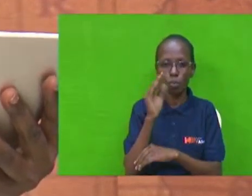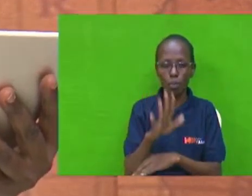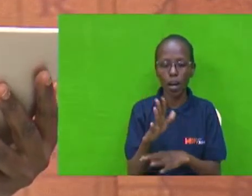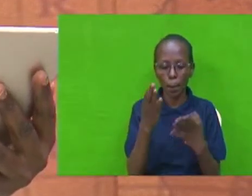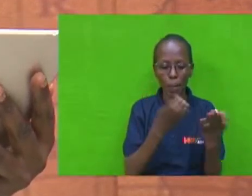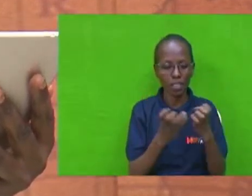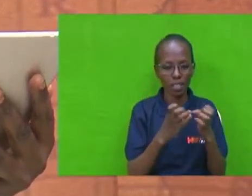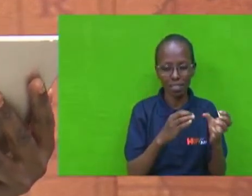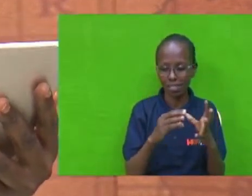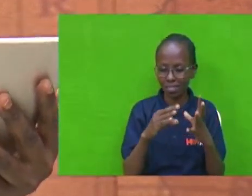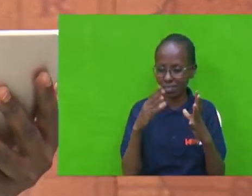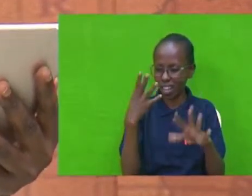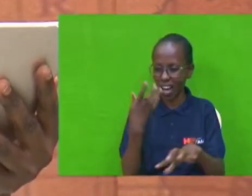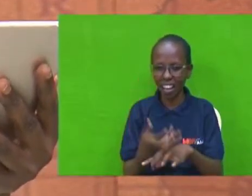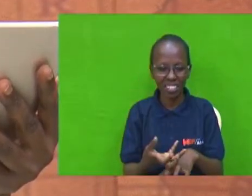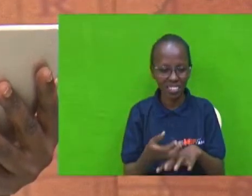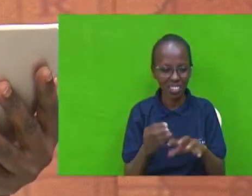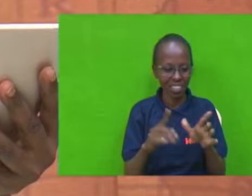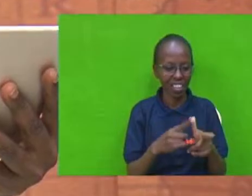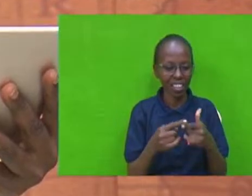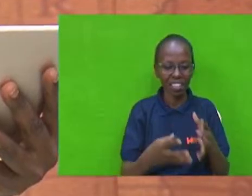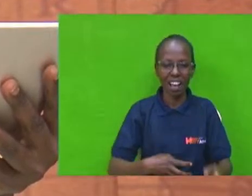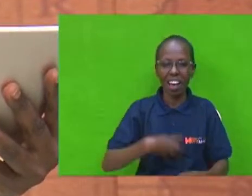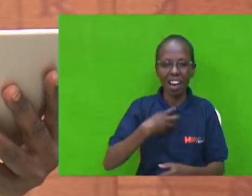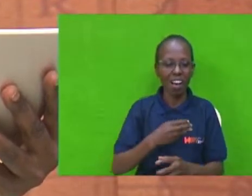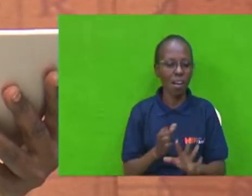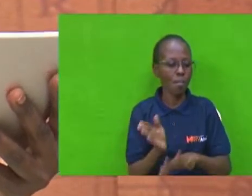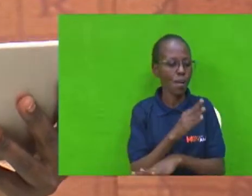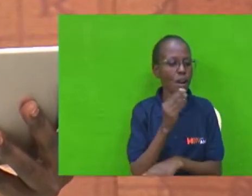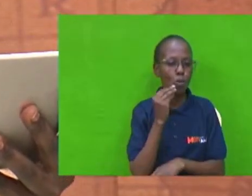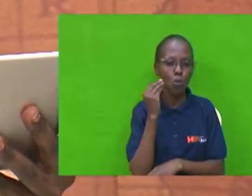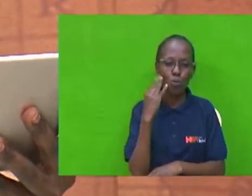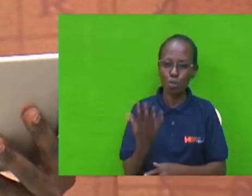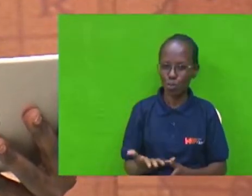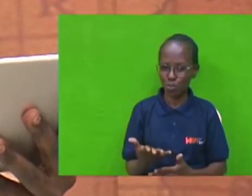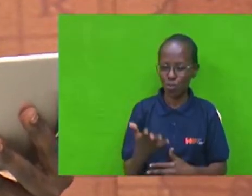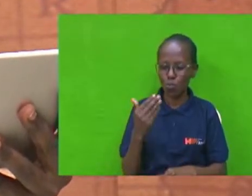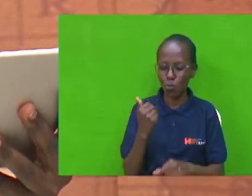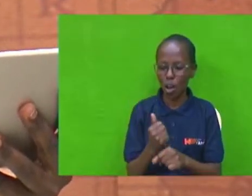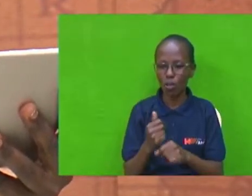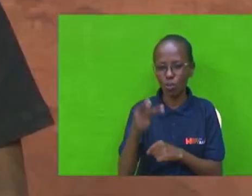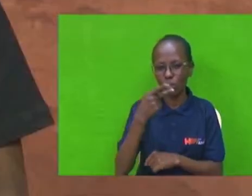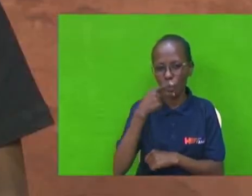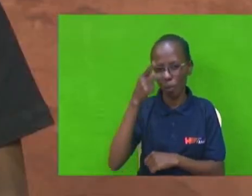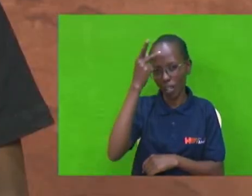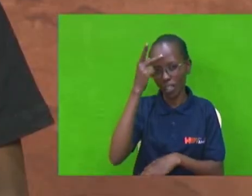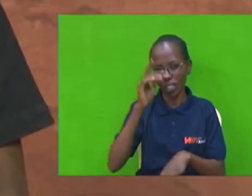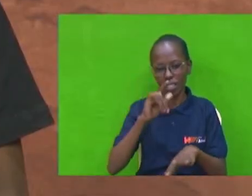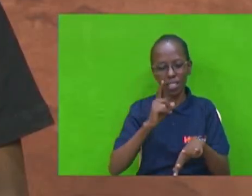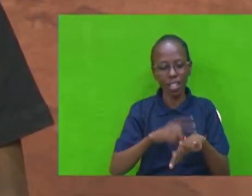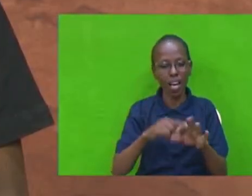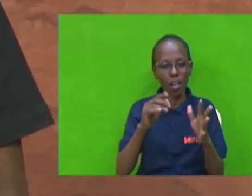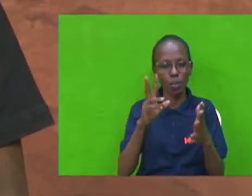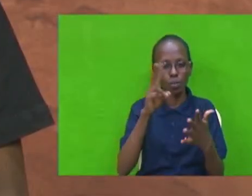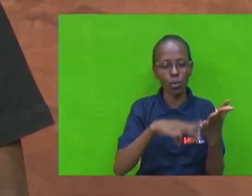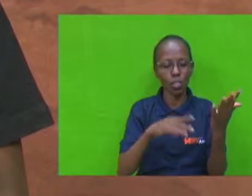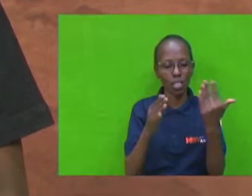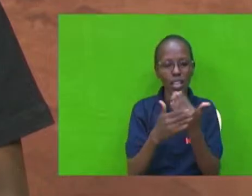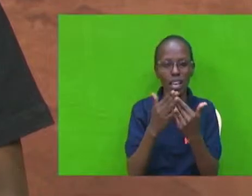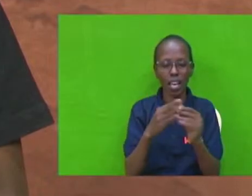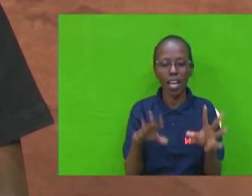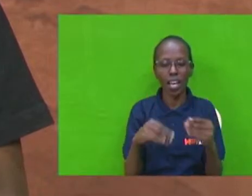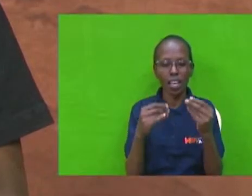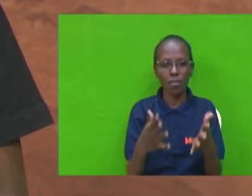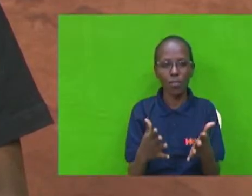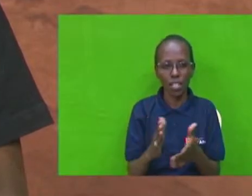imekataa kwenda huko, sasa unaleta hasira nyumbani. Mm-hmm. Na kazi ya mzazi ukisoma kitabu inaitwa Caregivers